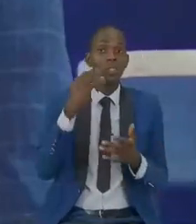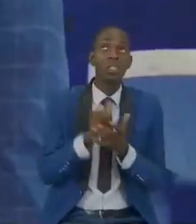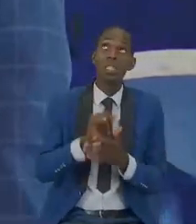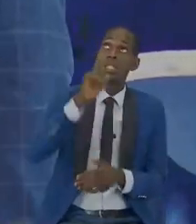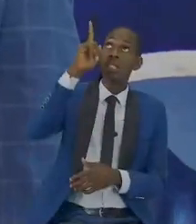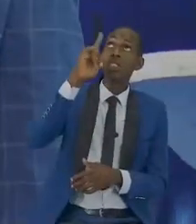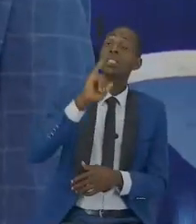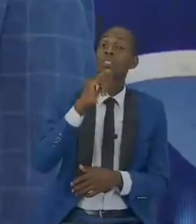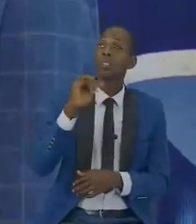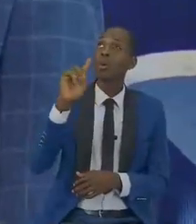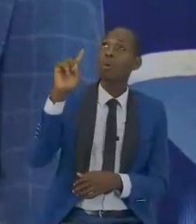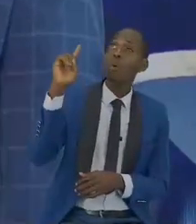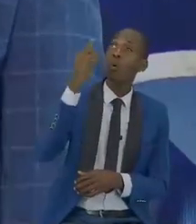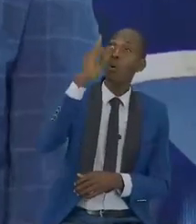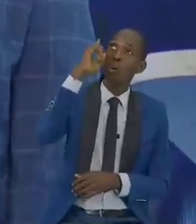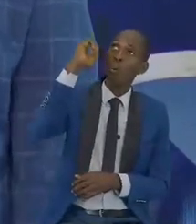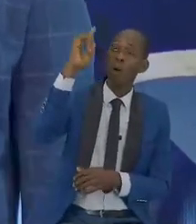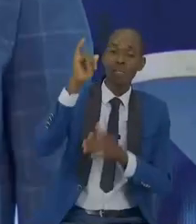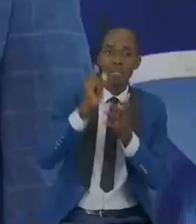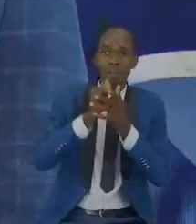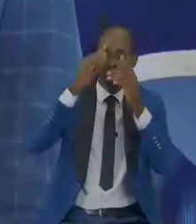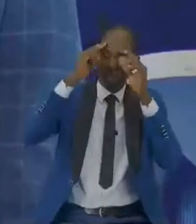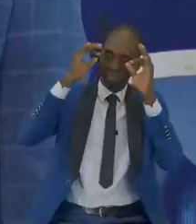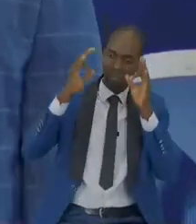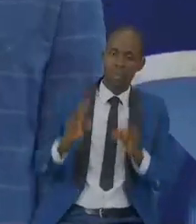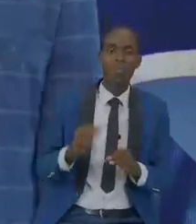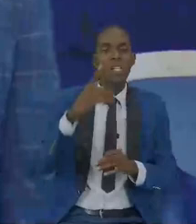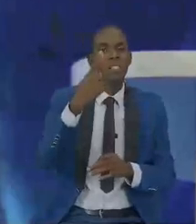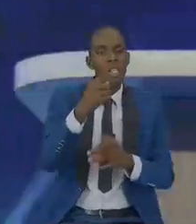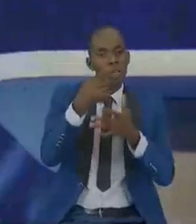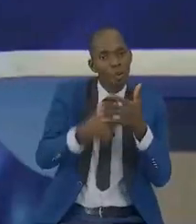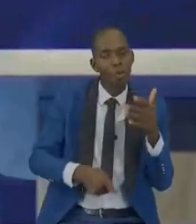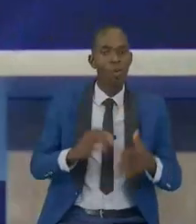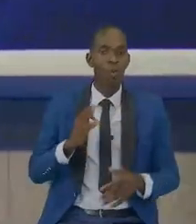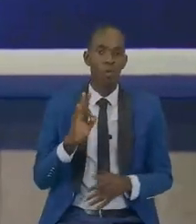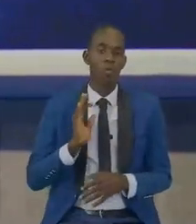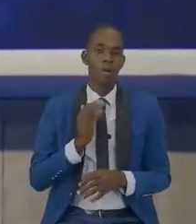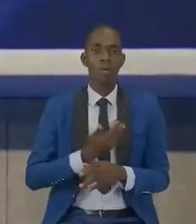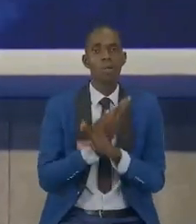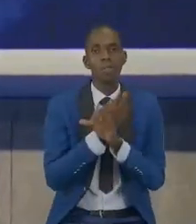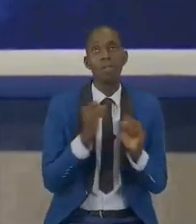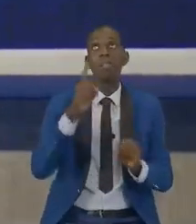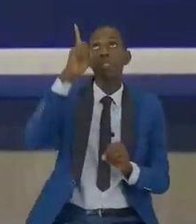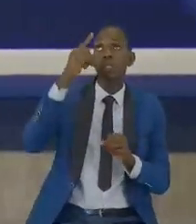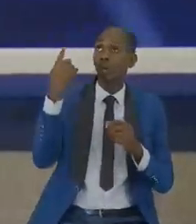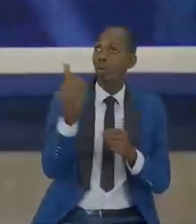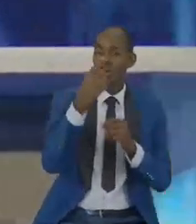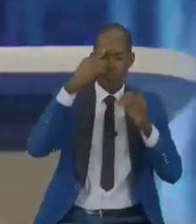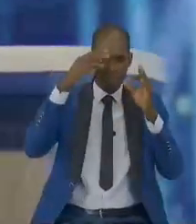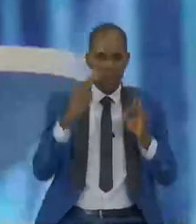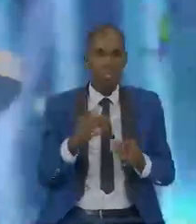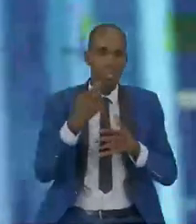c'est bon que nous prêtions attention, parce qu'il est la seule personne qui détermine le prix de notre